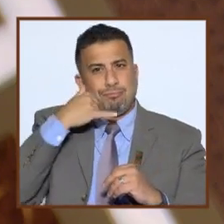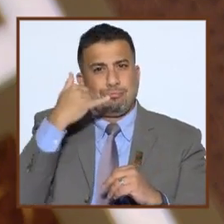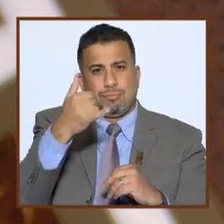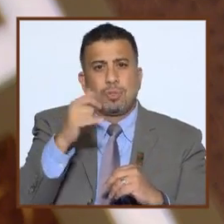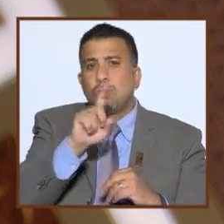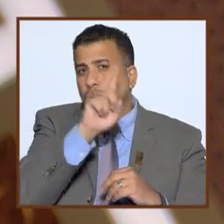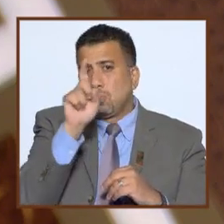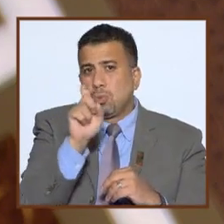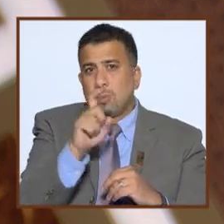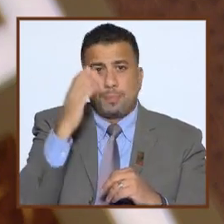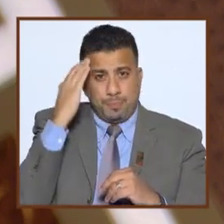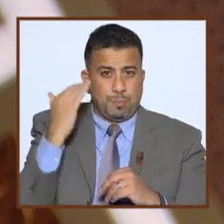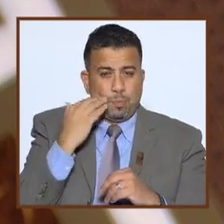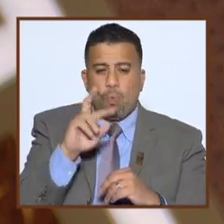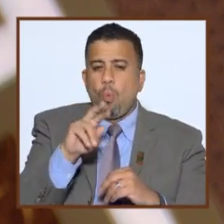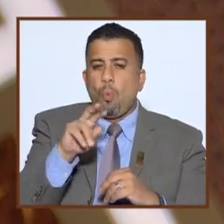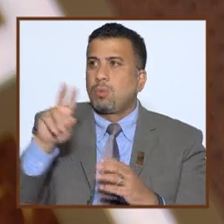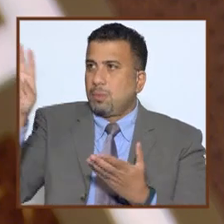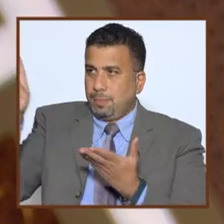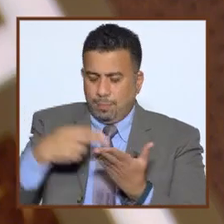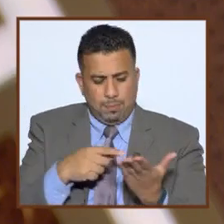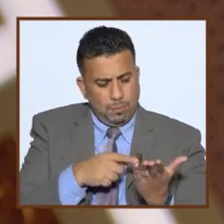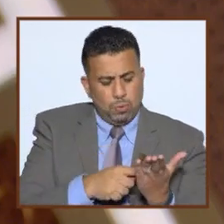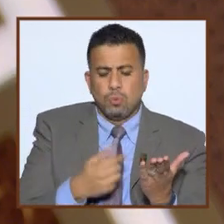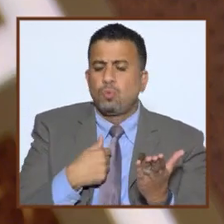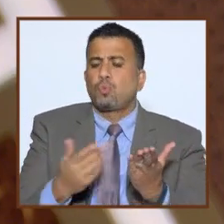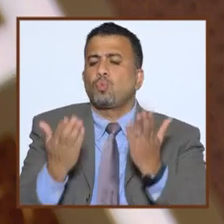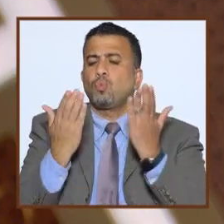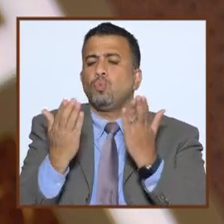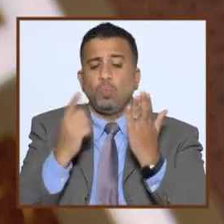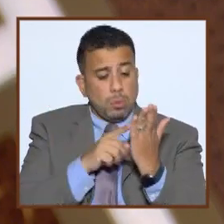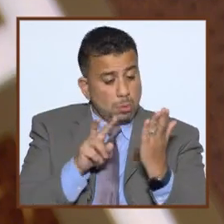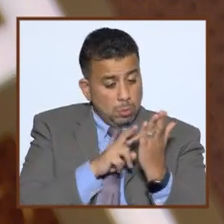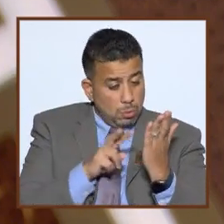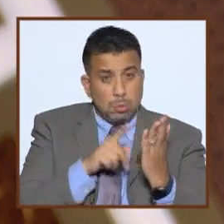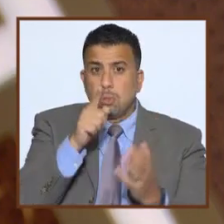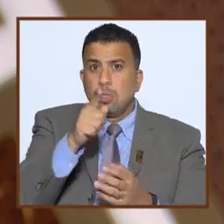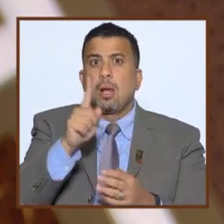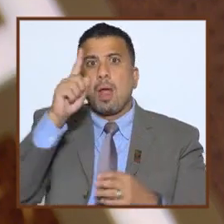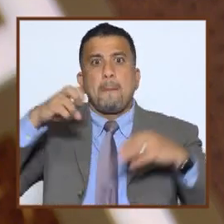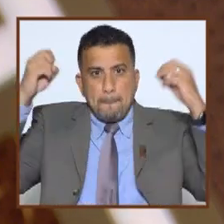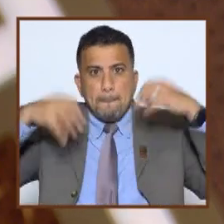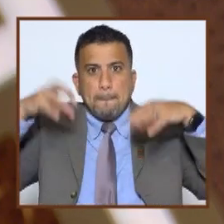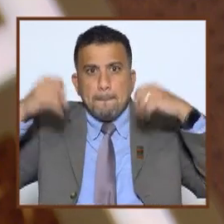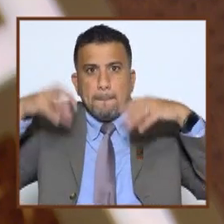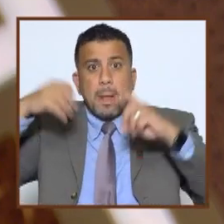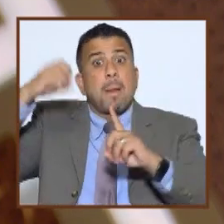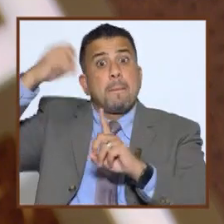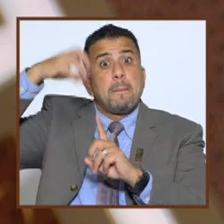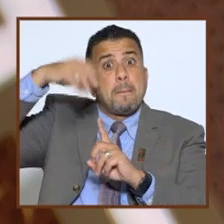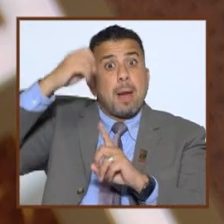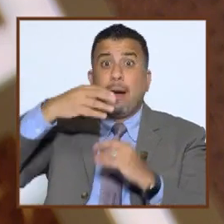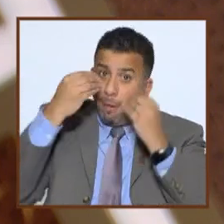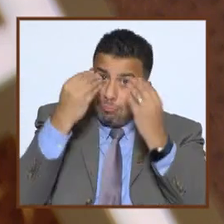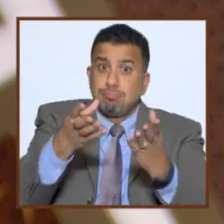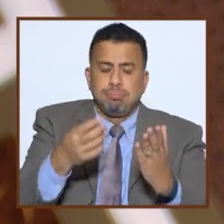السؤال جاني من اختي على اساس انه يعني تدعو به من دعا به فله كذا وكذا او كذا تقول كلمت اختي